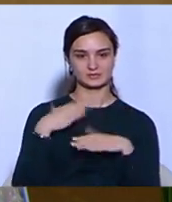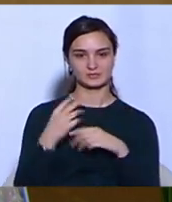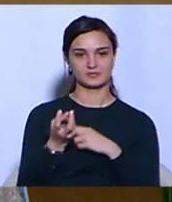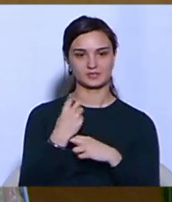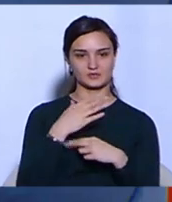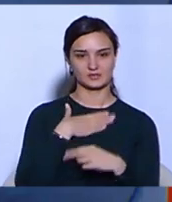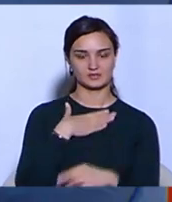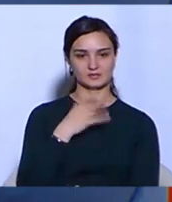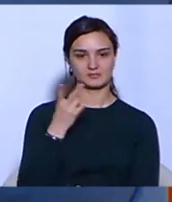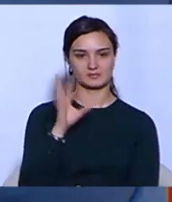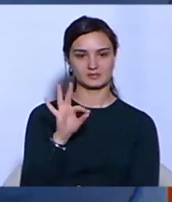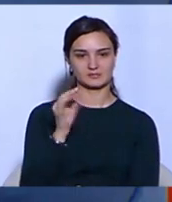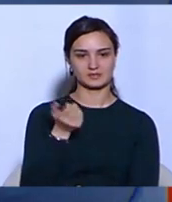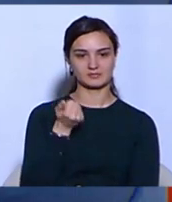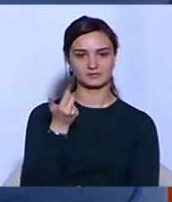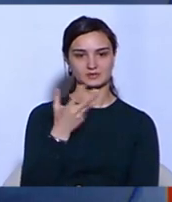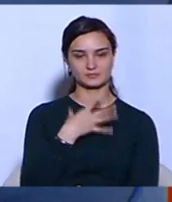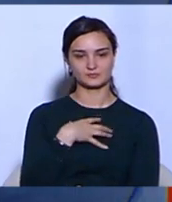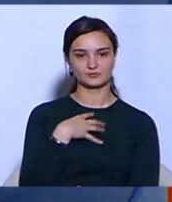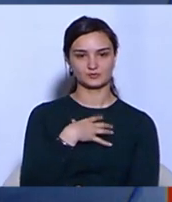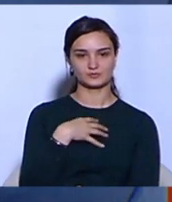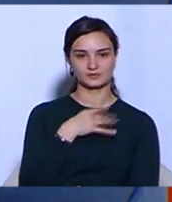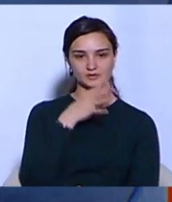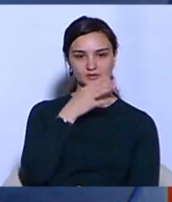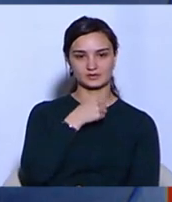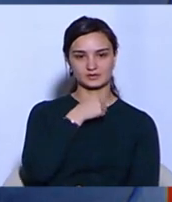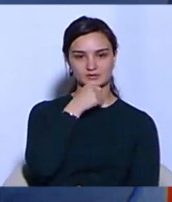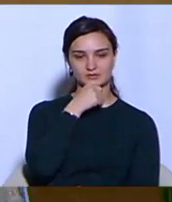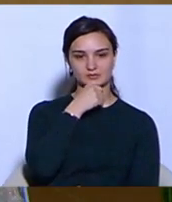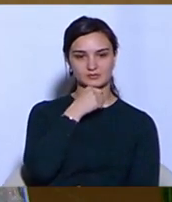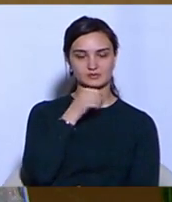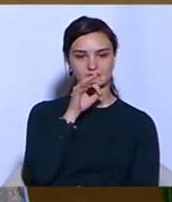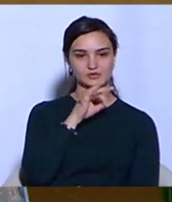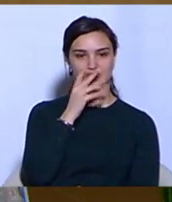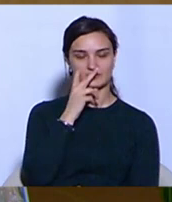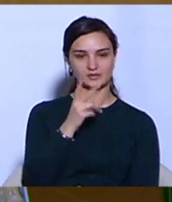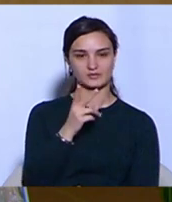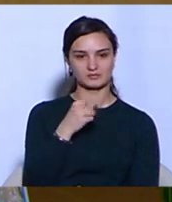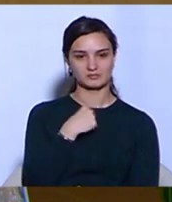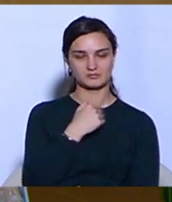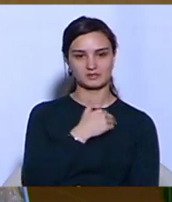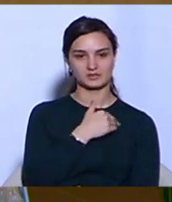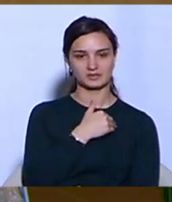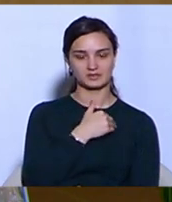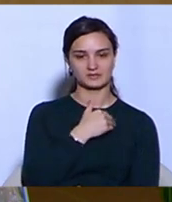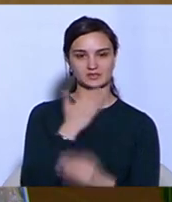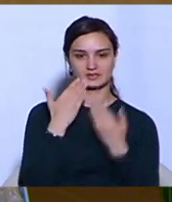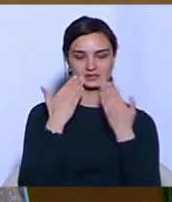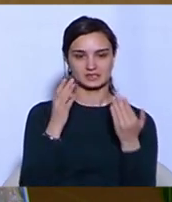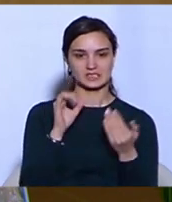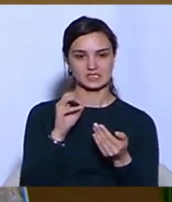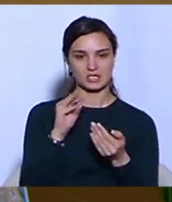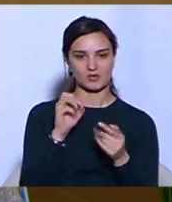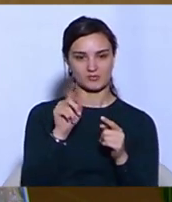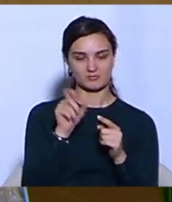მოვიდა ჩვენთან. თუმცა რამდენად მნიშვნელოვანია ასაკობრივ ჭრილში დავინახოთ. მე მინდა ვკითხო ახლა